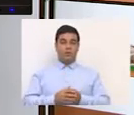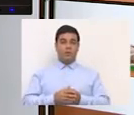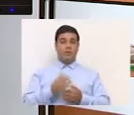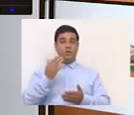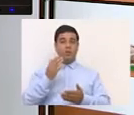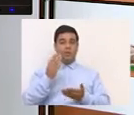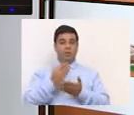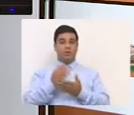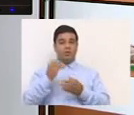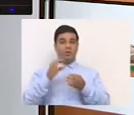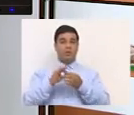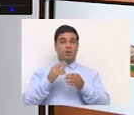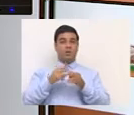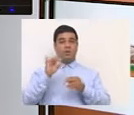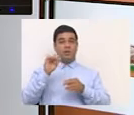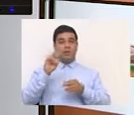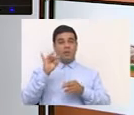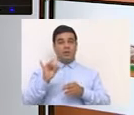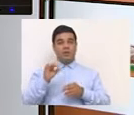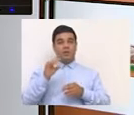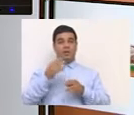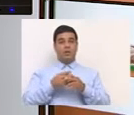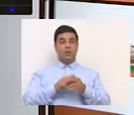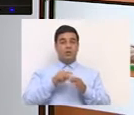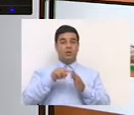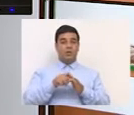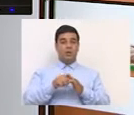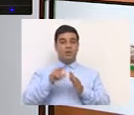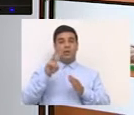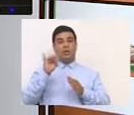Есть еще союз или, или его книжный